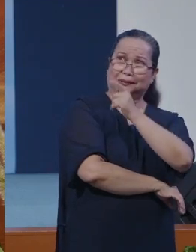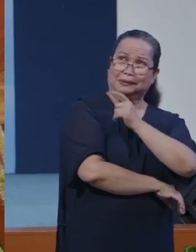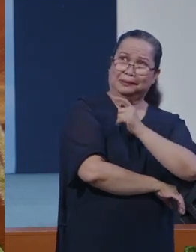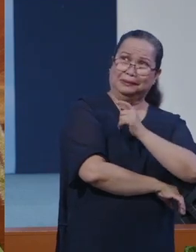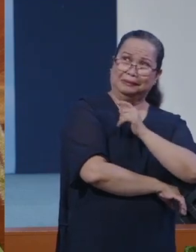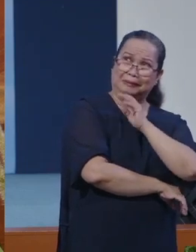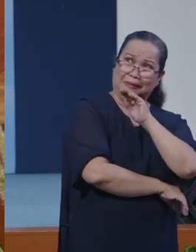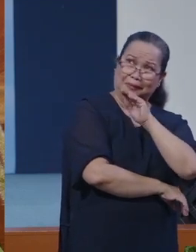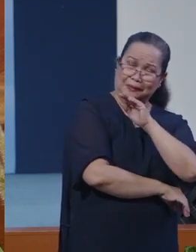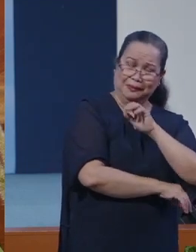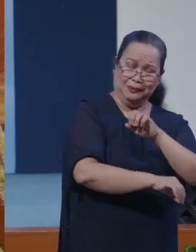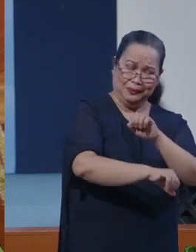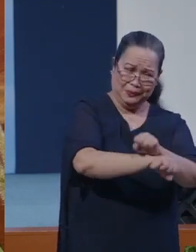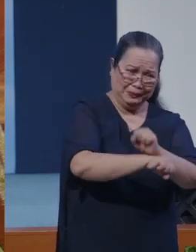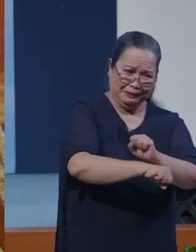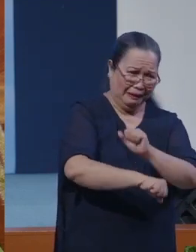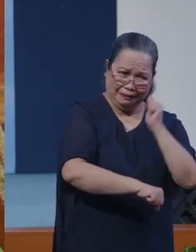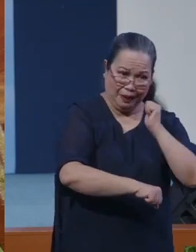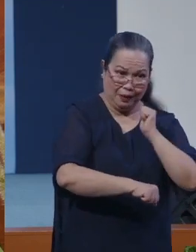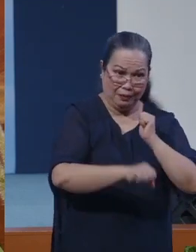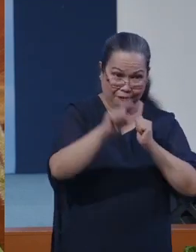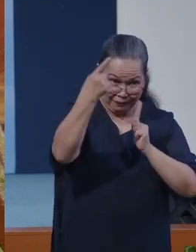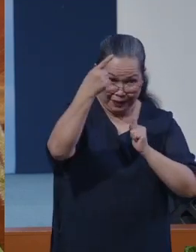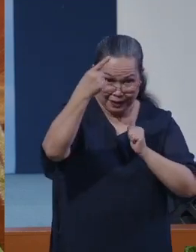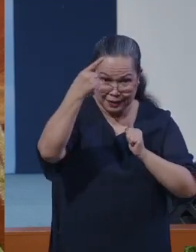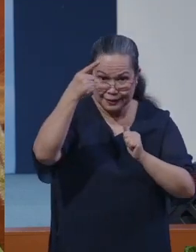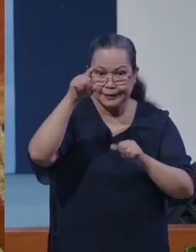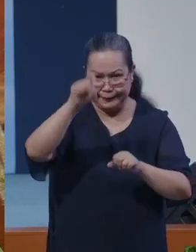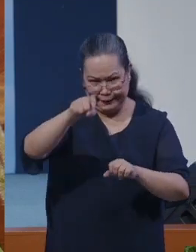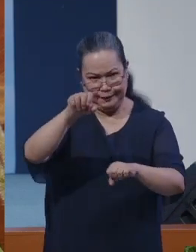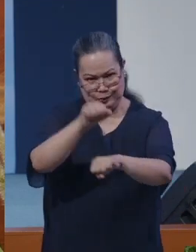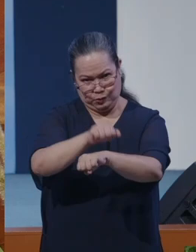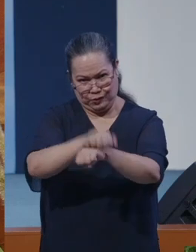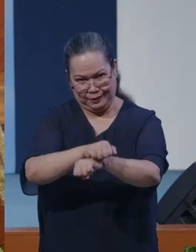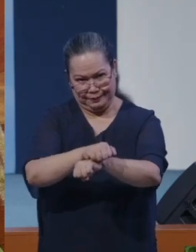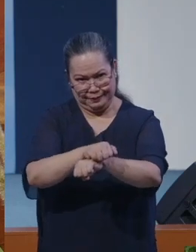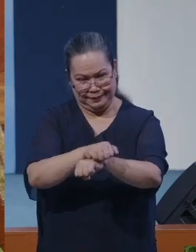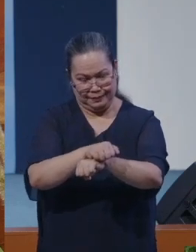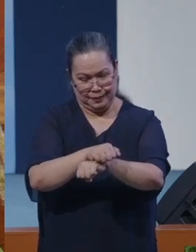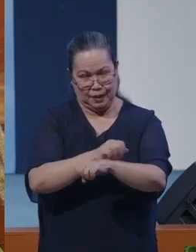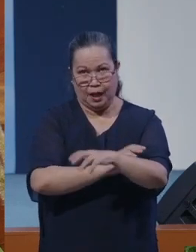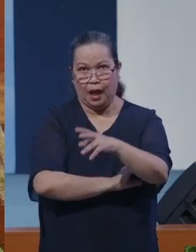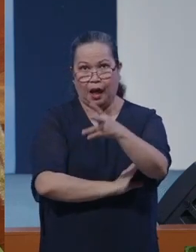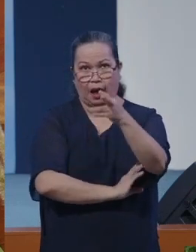Ayoko kasi ng trabaho eh. Pagkalinggo, nalulungkot na ako.